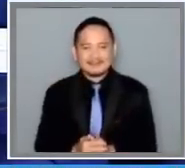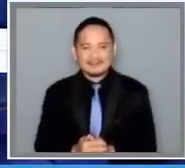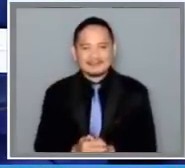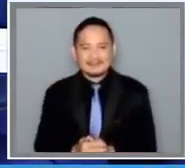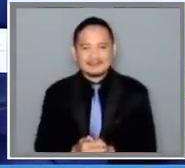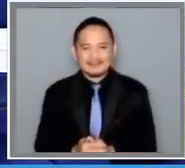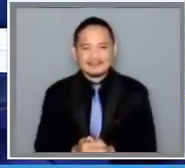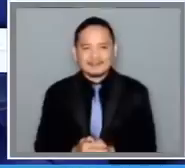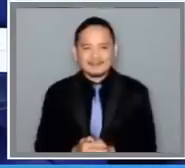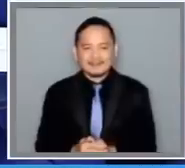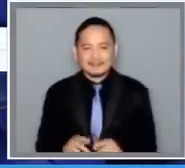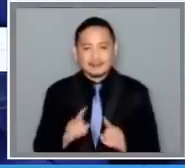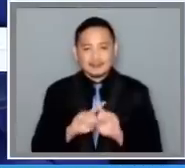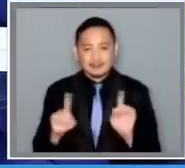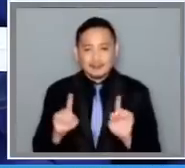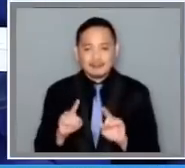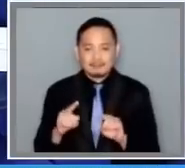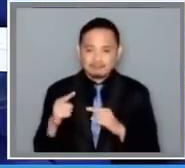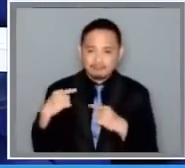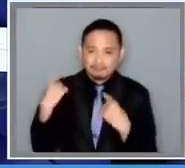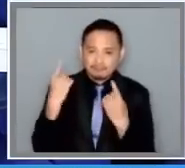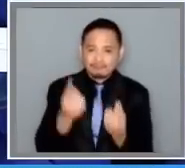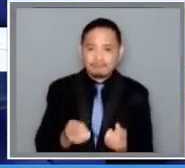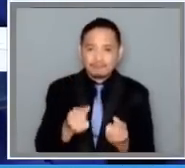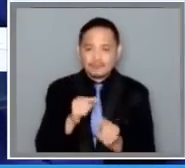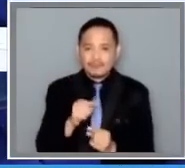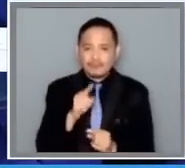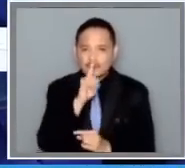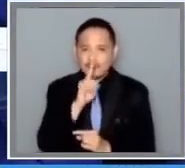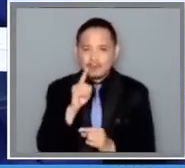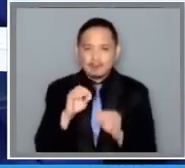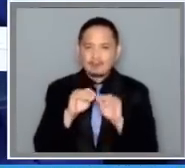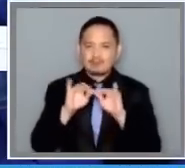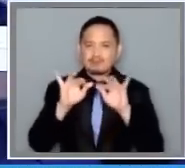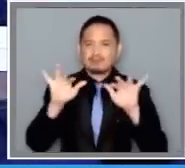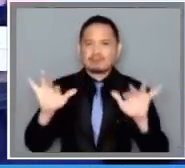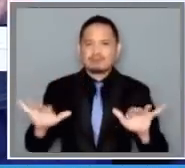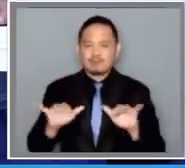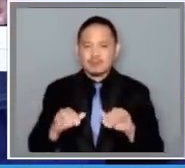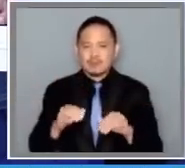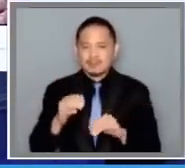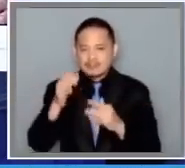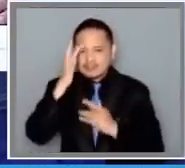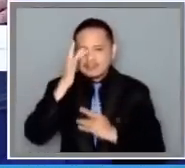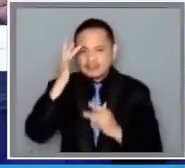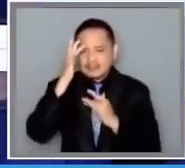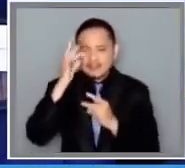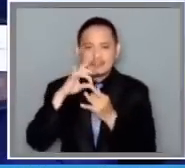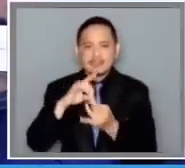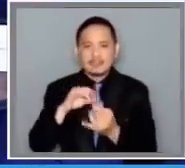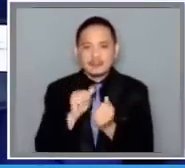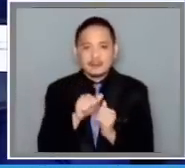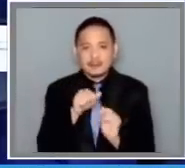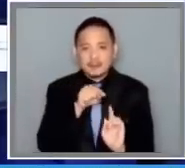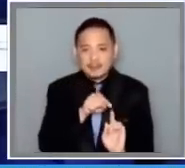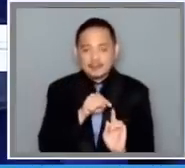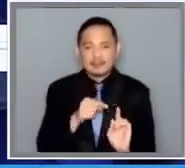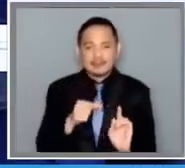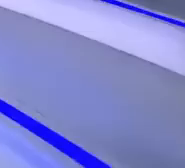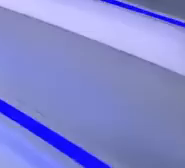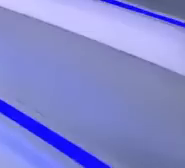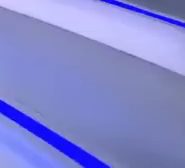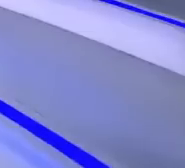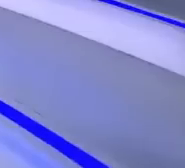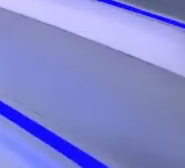pangangalaga ng ating kalusugan ngayong colds at flu season, nakasalang sa balita ko, si Dr.